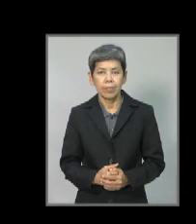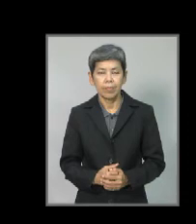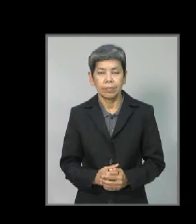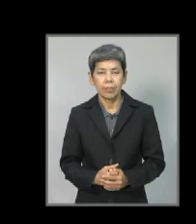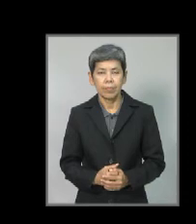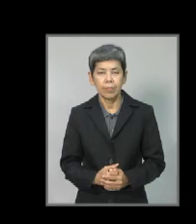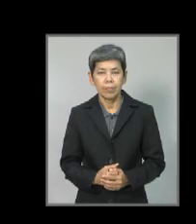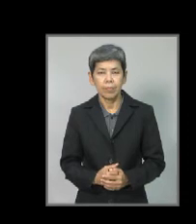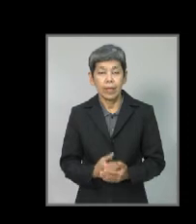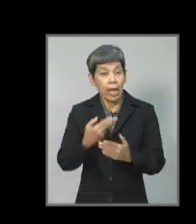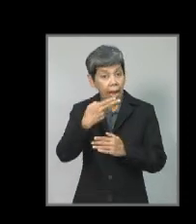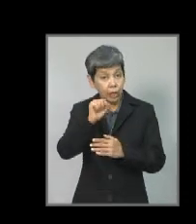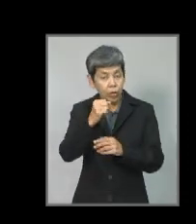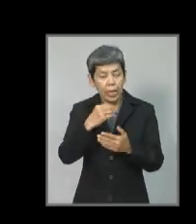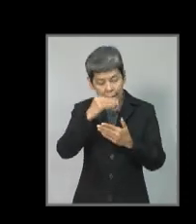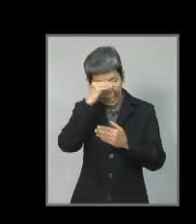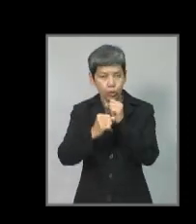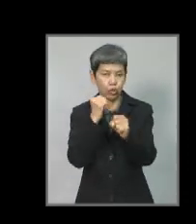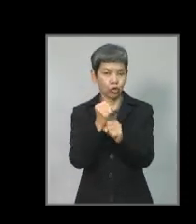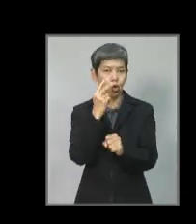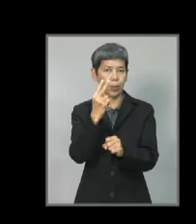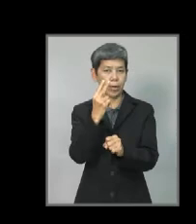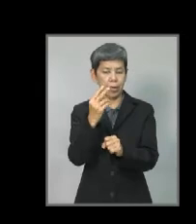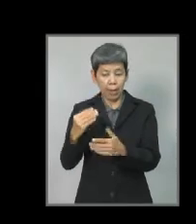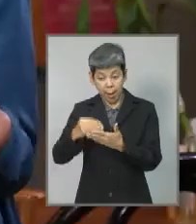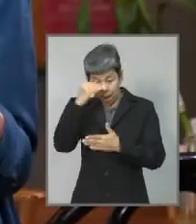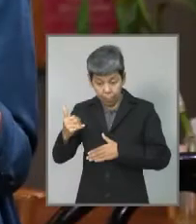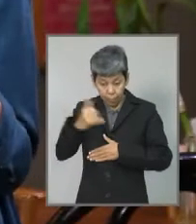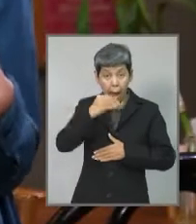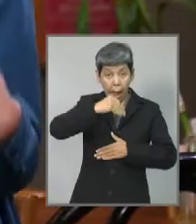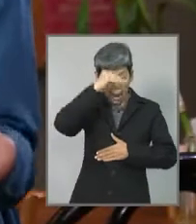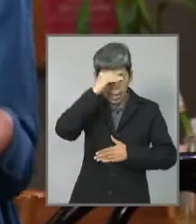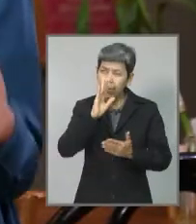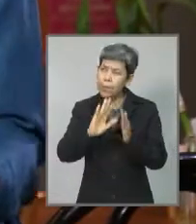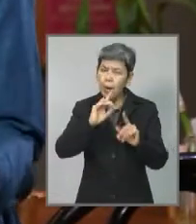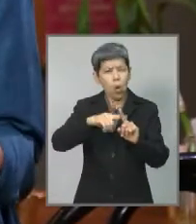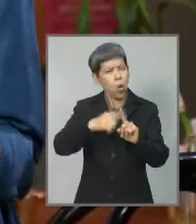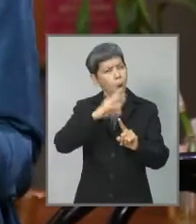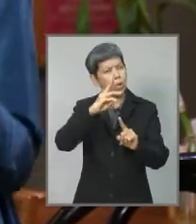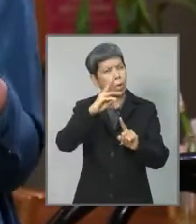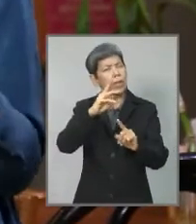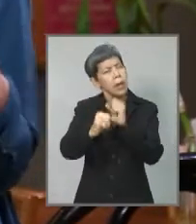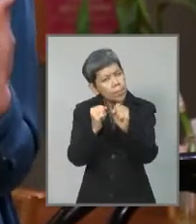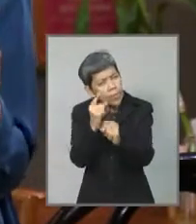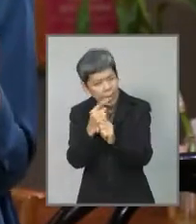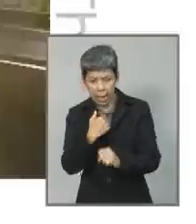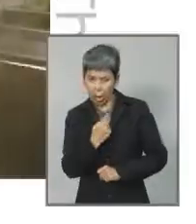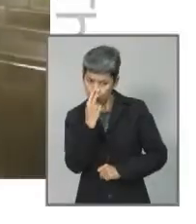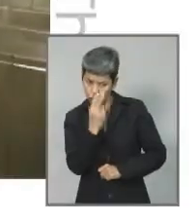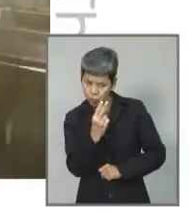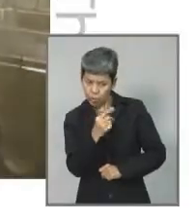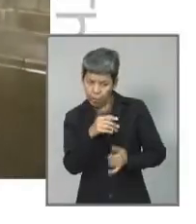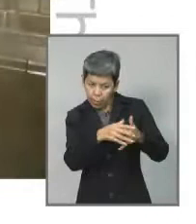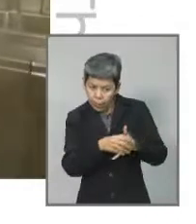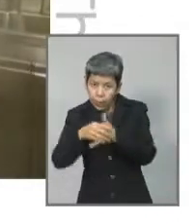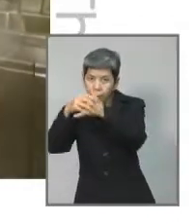หลักสูตรของเราจะมีระยะเวลา2ปีค่ะแต่พอเขาเข้ามาเรียนเนี่ยสักประมาณ6เดือนถึง1ปีเราจะเริ่มส่งเ